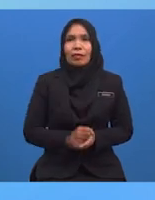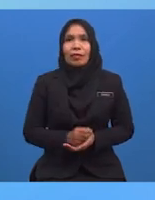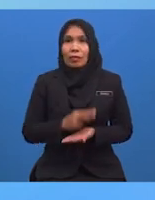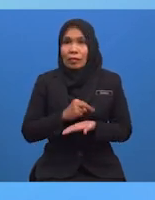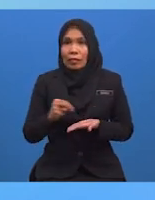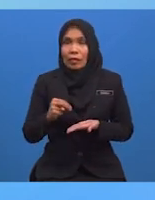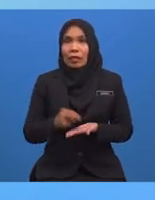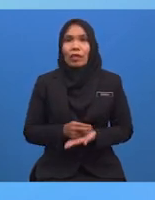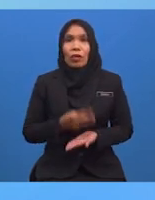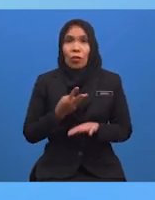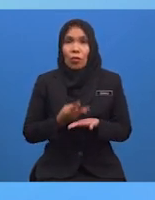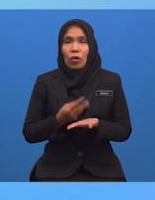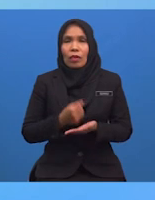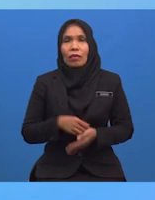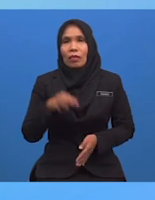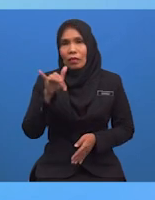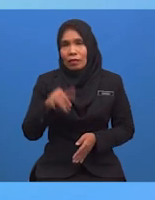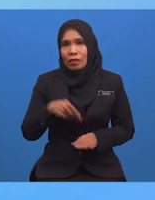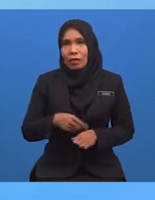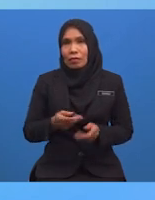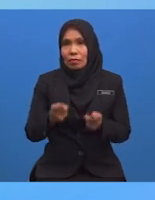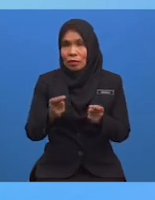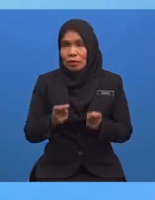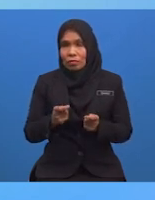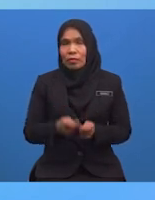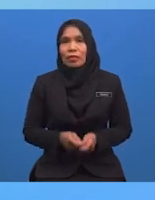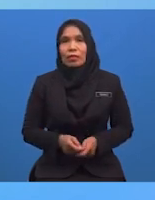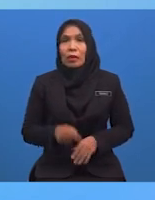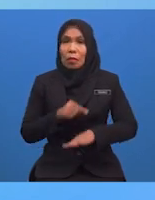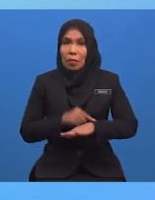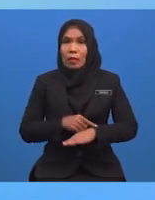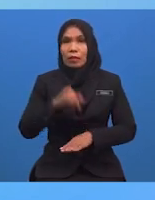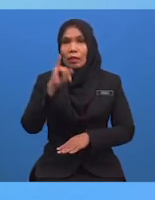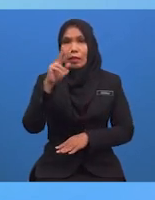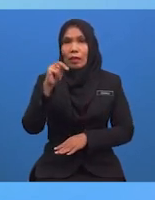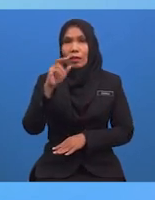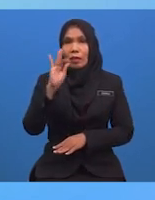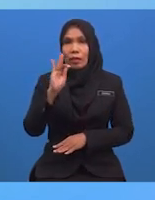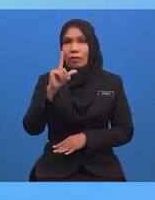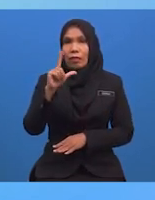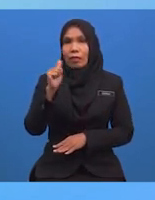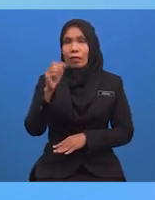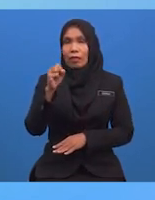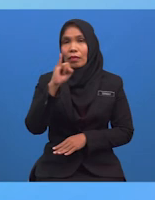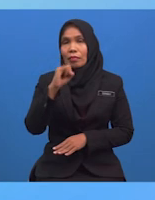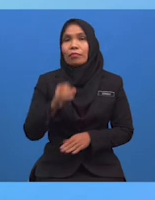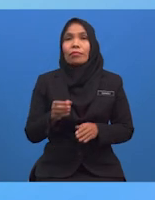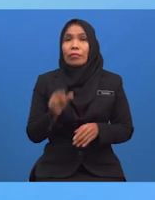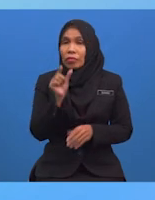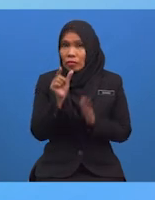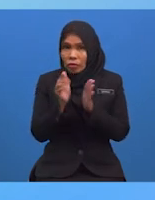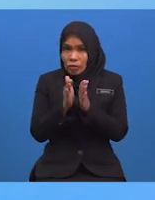terima semasa inflasi adalah lebih kecil daripada nilai wang pinjaman yang